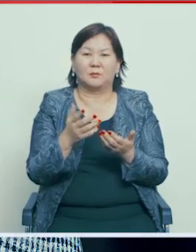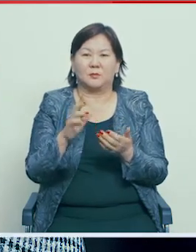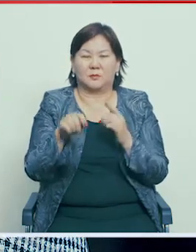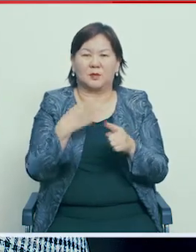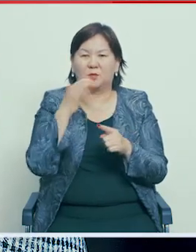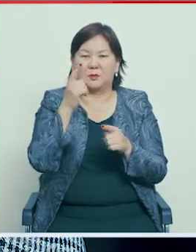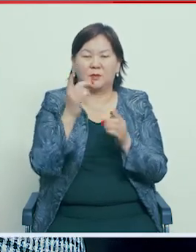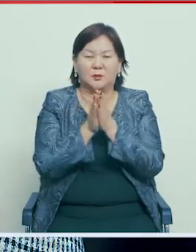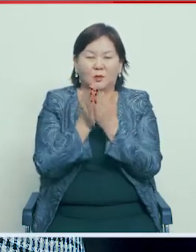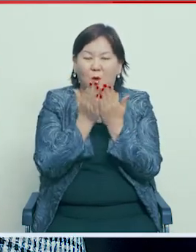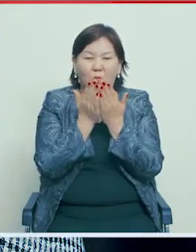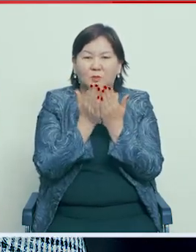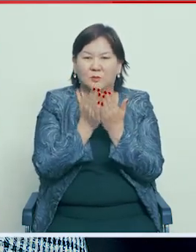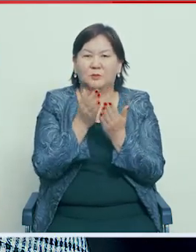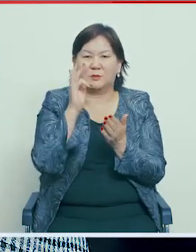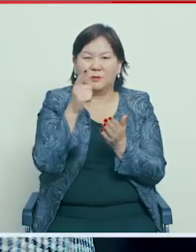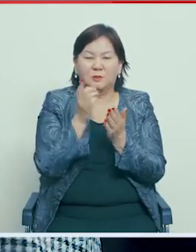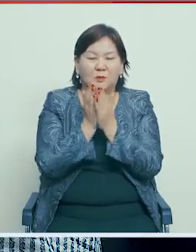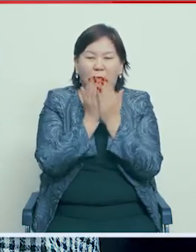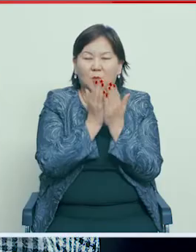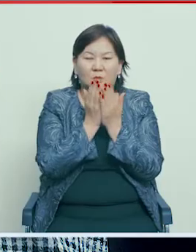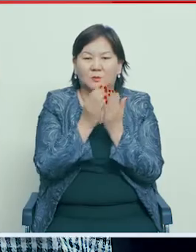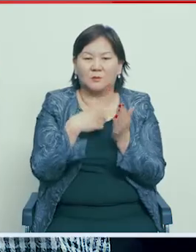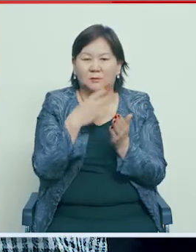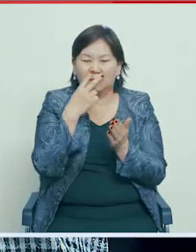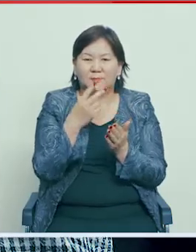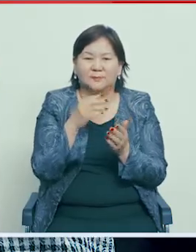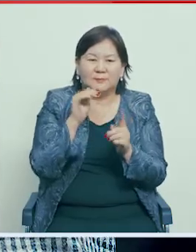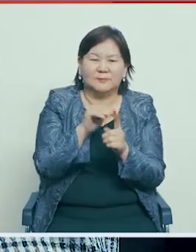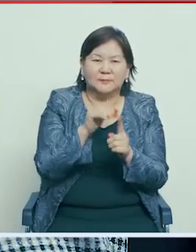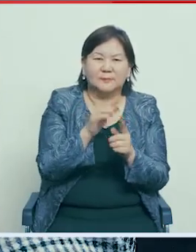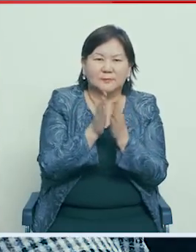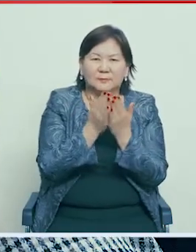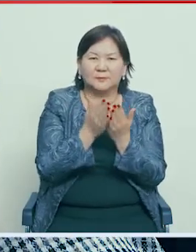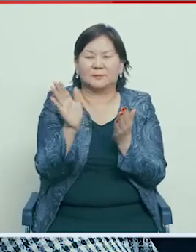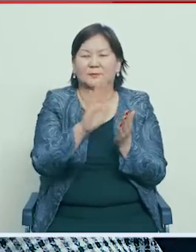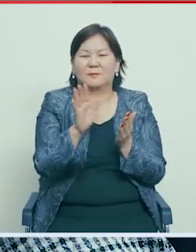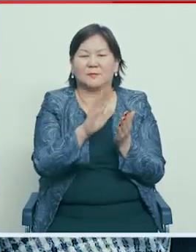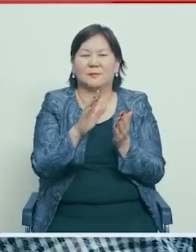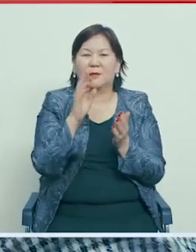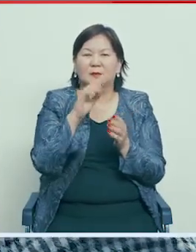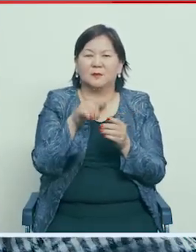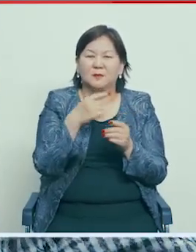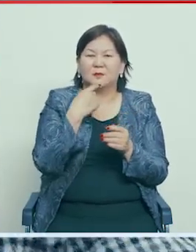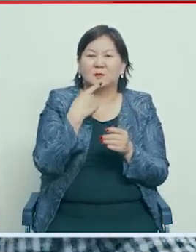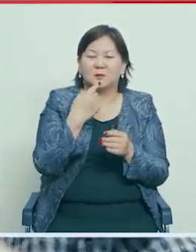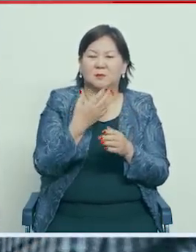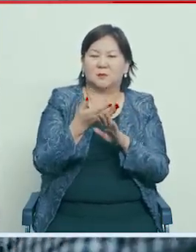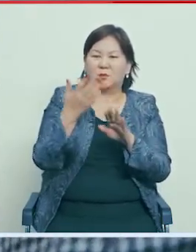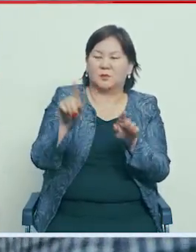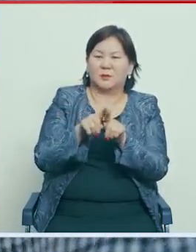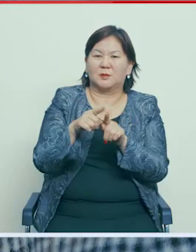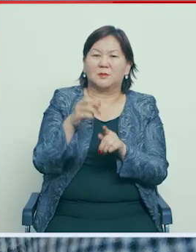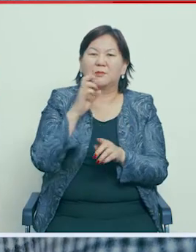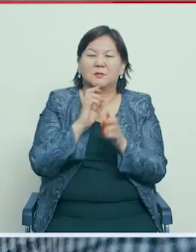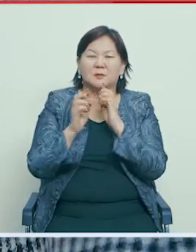айгүйх ном уншина. Үнэхээр их ном уншина. Би тэрийг ингээд хүчээр ингээд шавдуулаад ингээд энэтэй яг энэ тэнцүү байх хэрэгтэй гэж би бусдтай дандаа